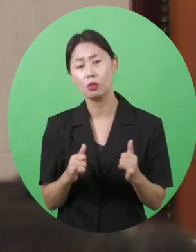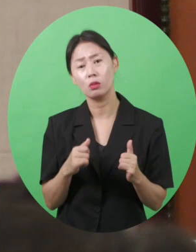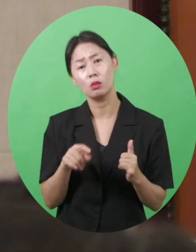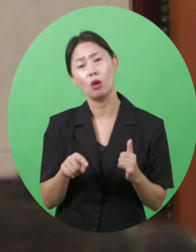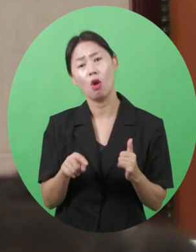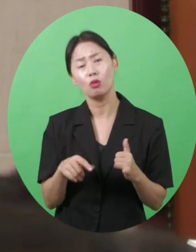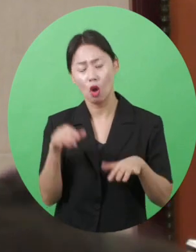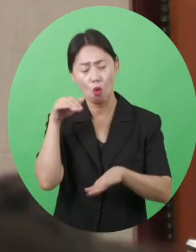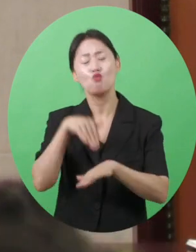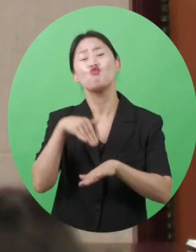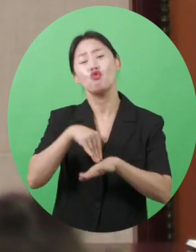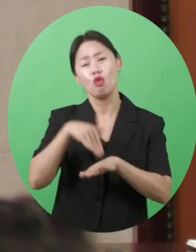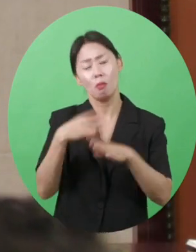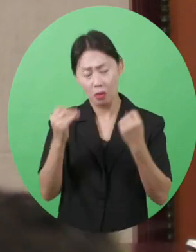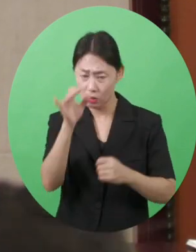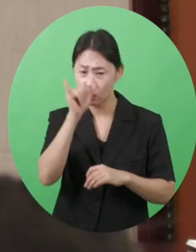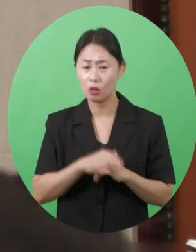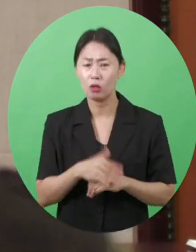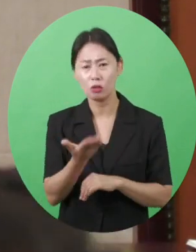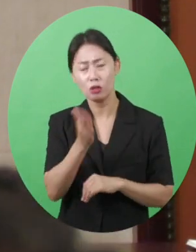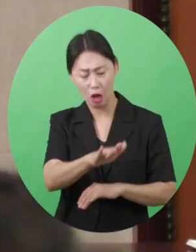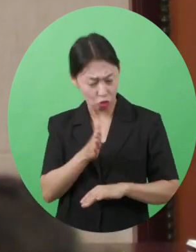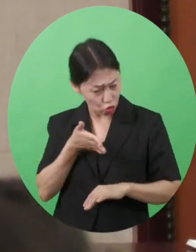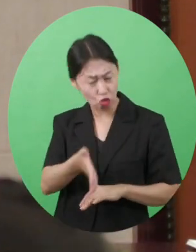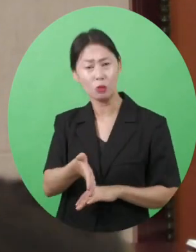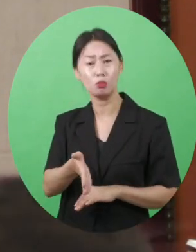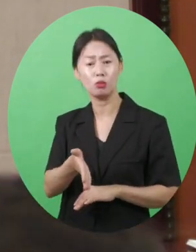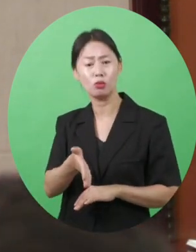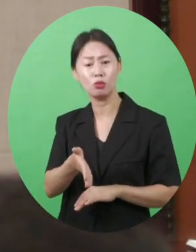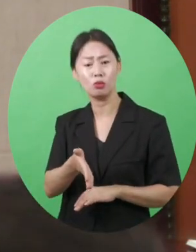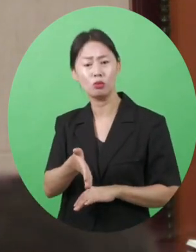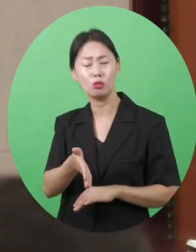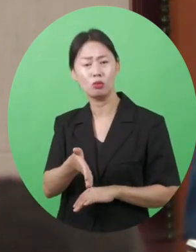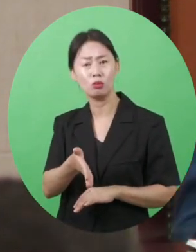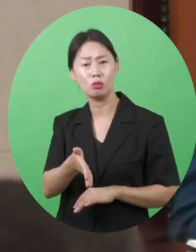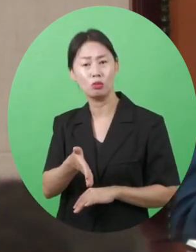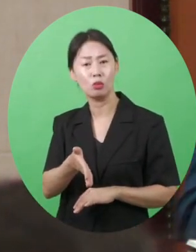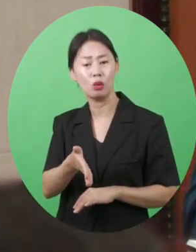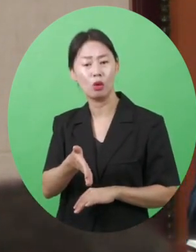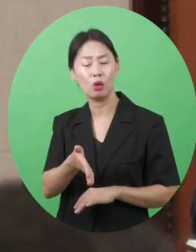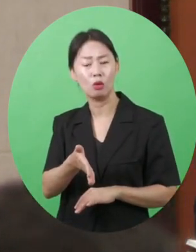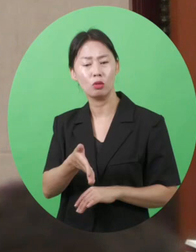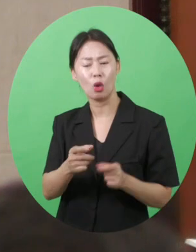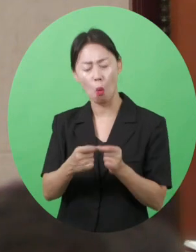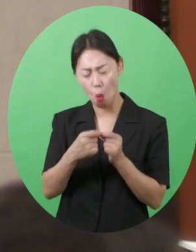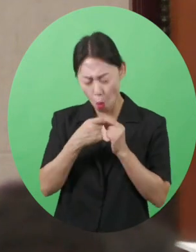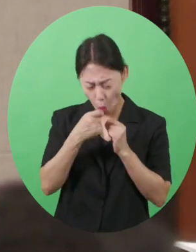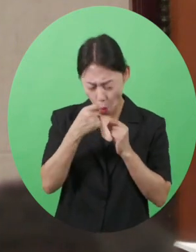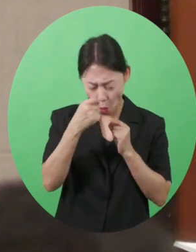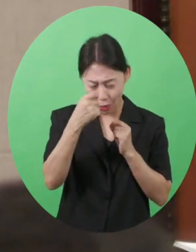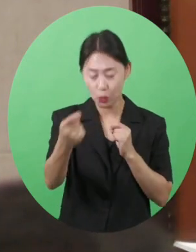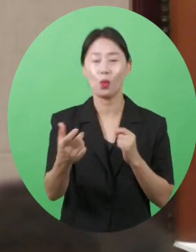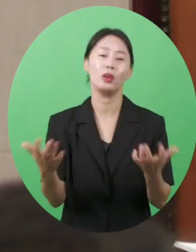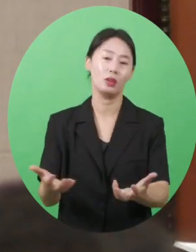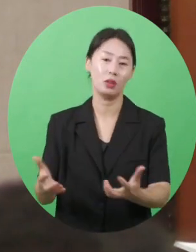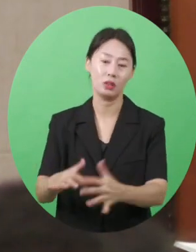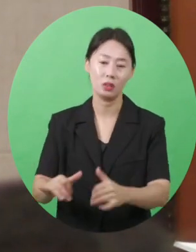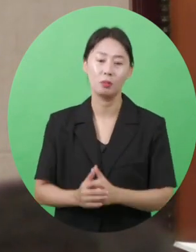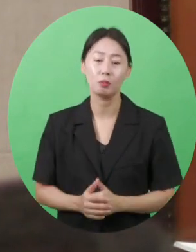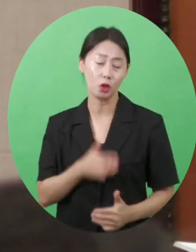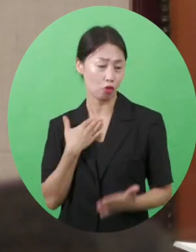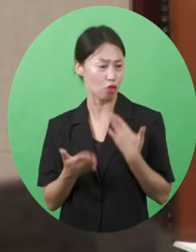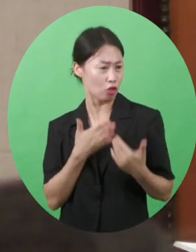일을 하고 있습니다. 안타까운 거는 전문성을 가장 잘 담보할 수 있는 것들은 오랫동안 근무하는 겁니다.